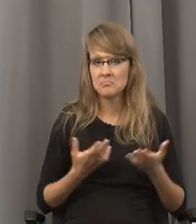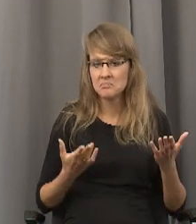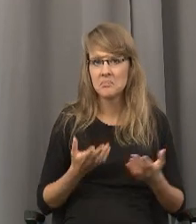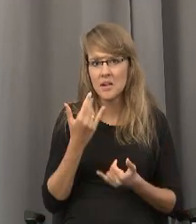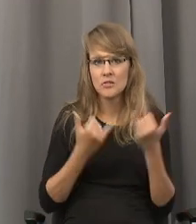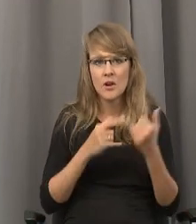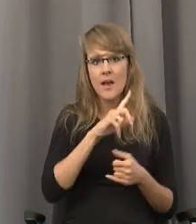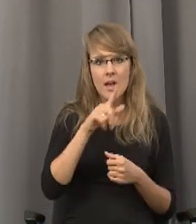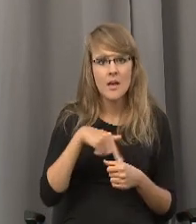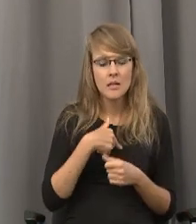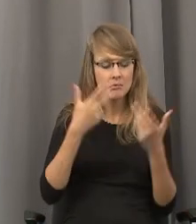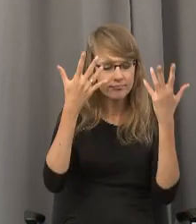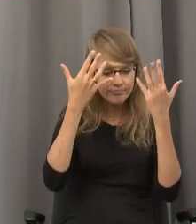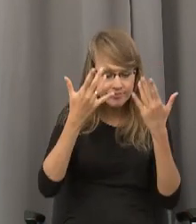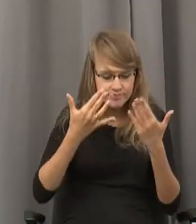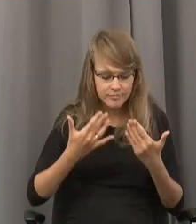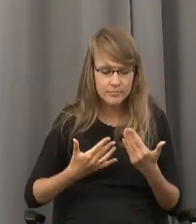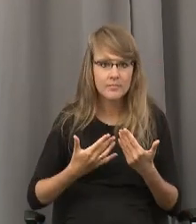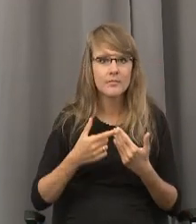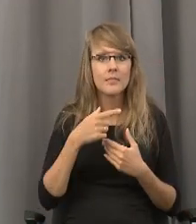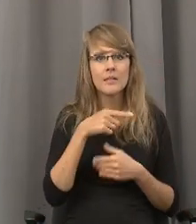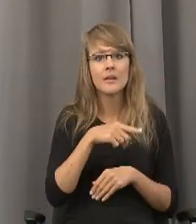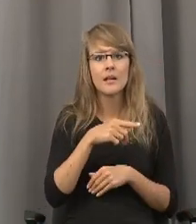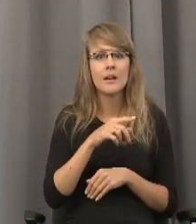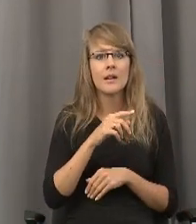zgrubnie, jak się ma